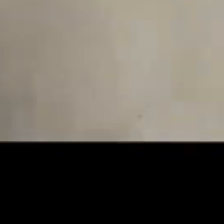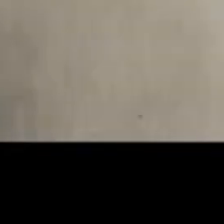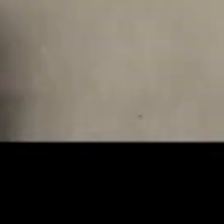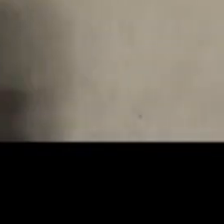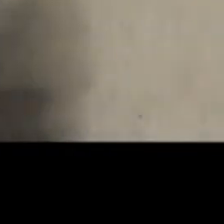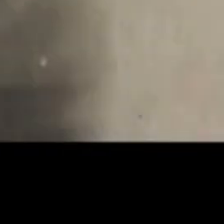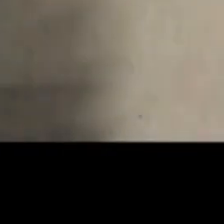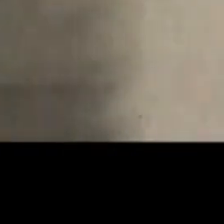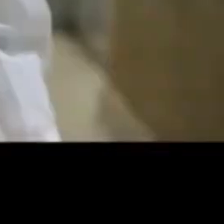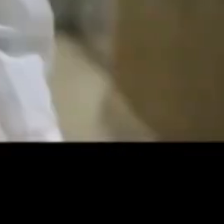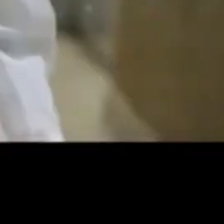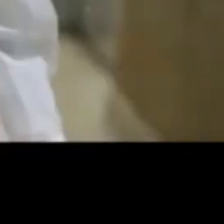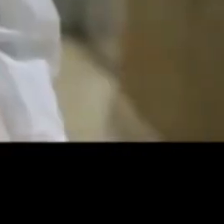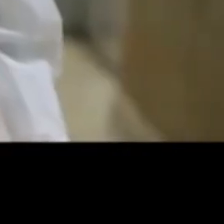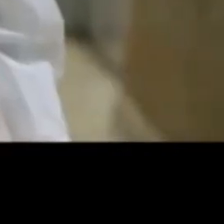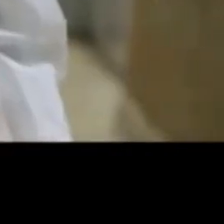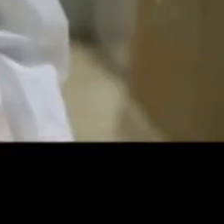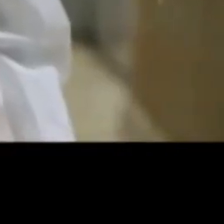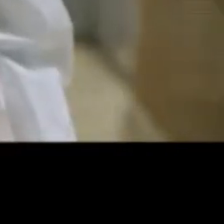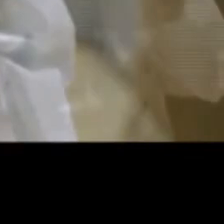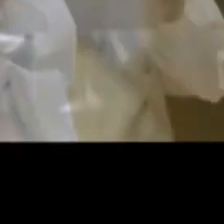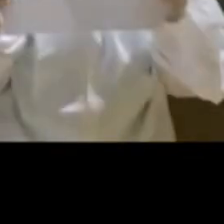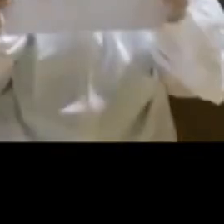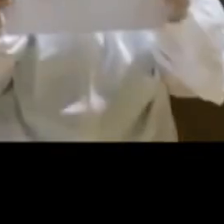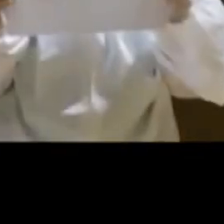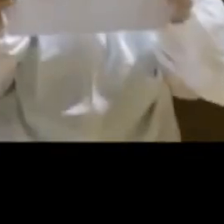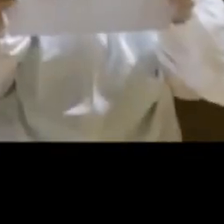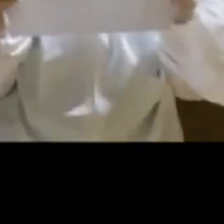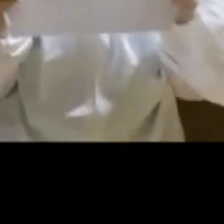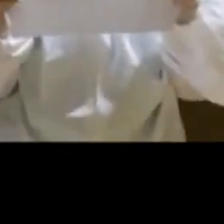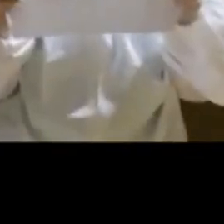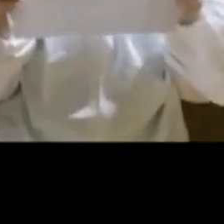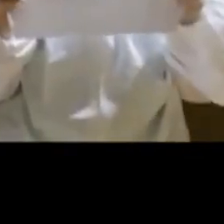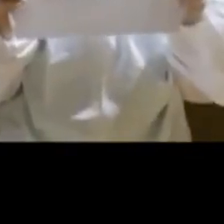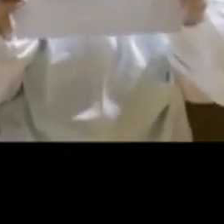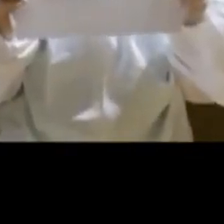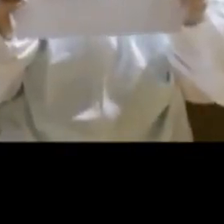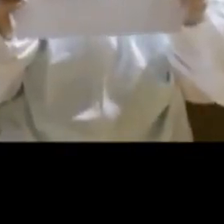Sungguh elok jika kalian peduli atas nama kemanusiaan.